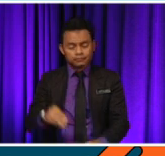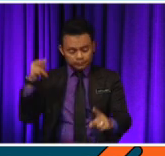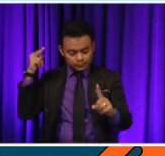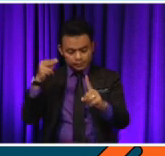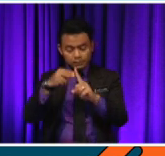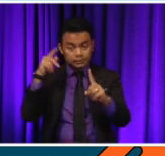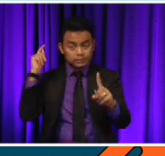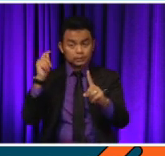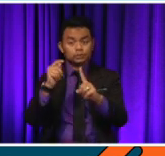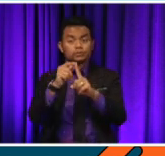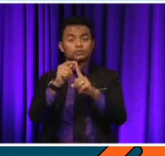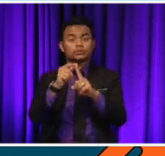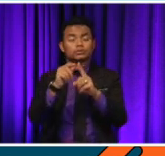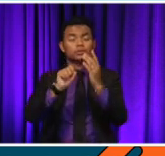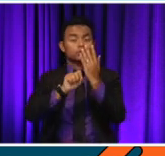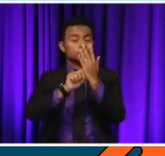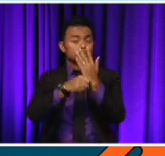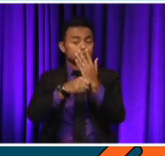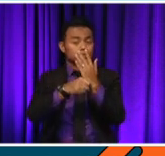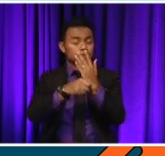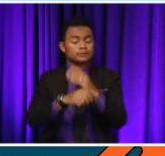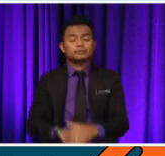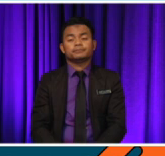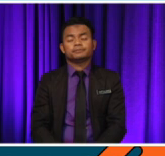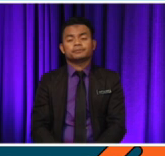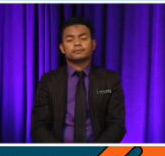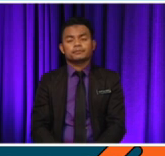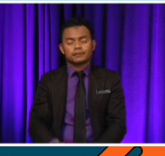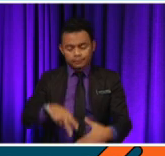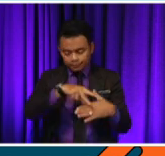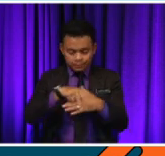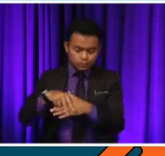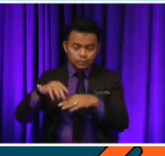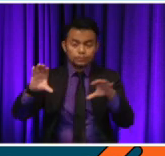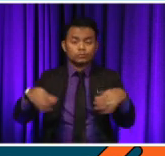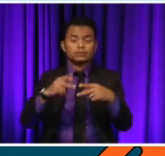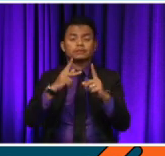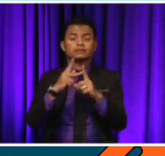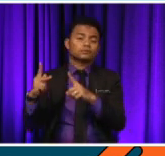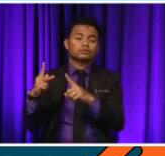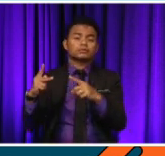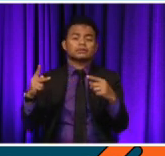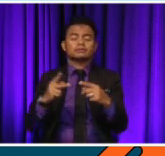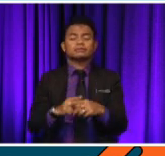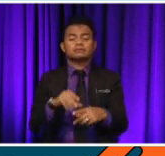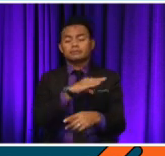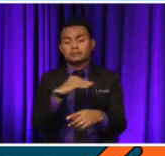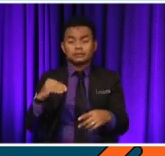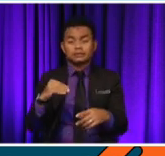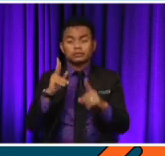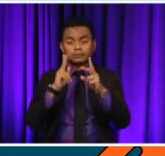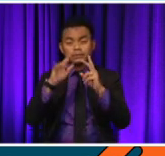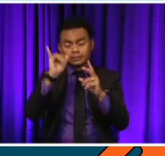imunisasi penjelasan sumber atau hasil optimal panduan untuk keputusan atau komunikasi yang baik dan yang ketiga